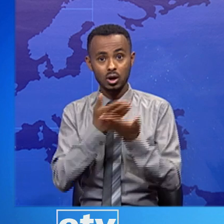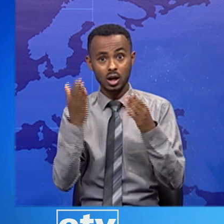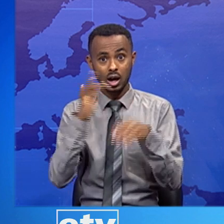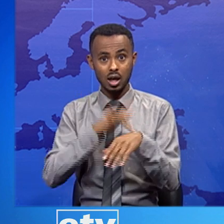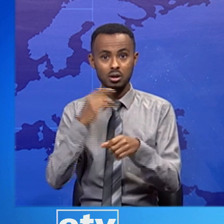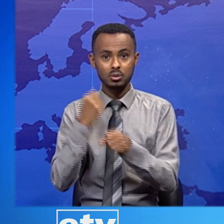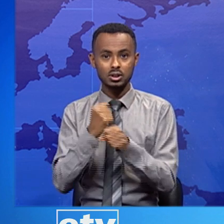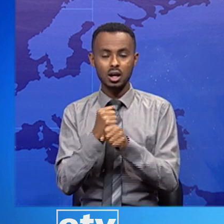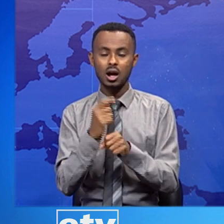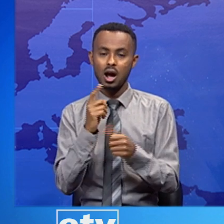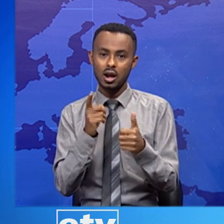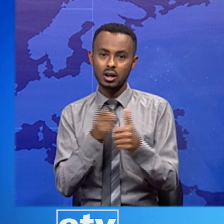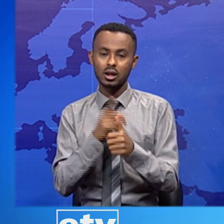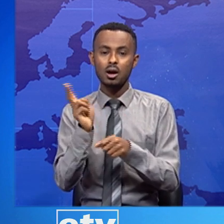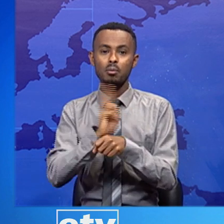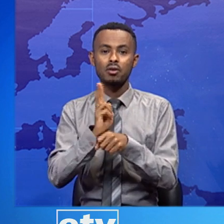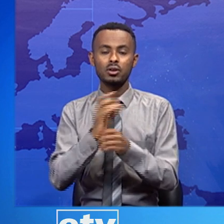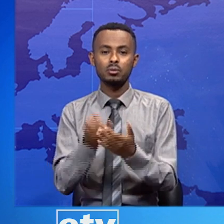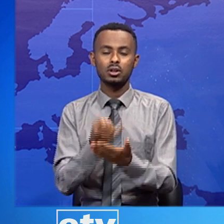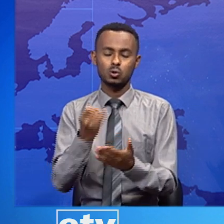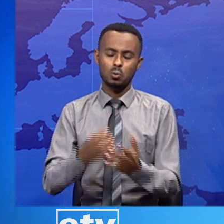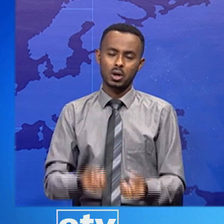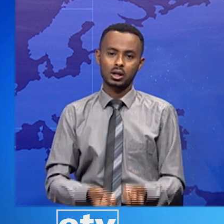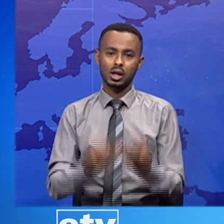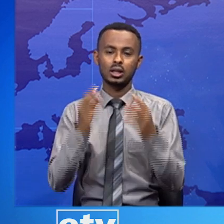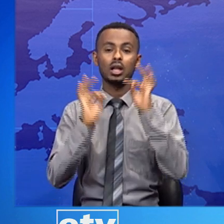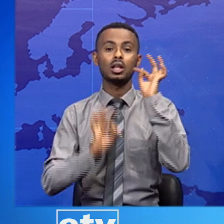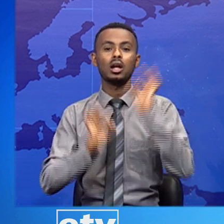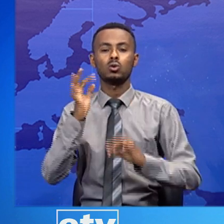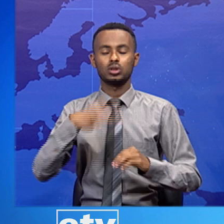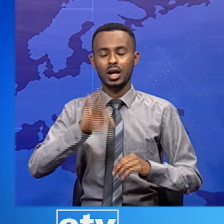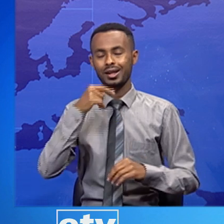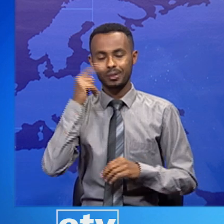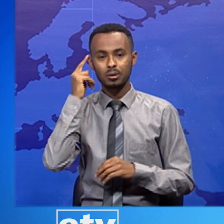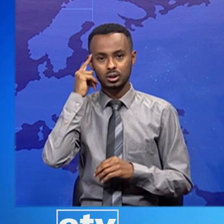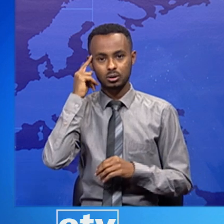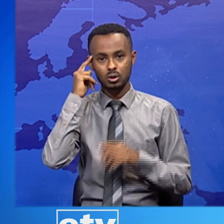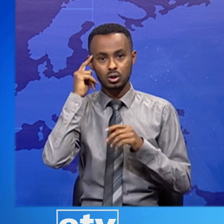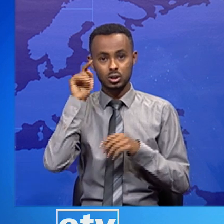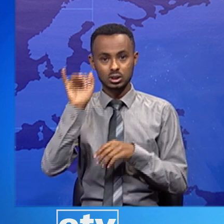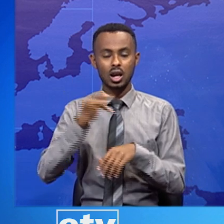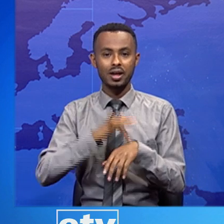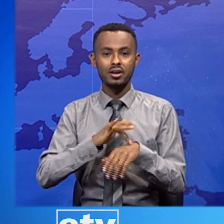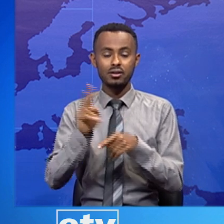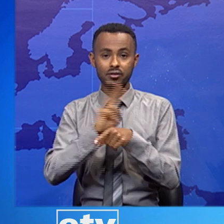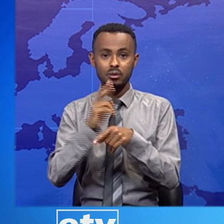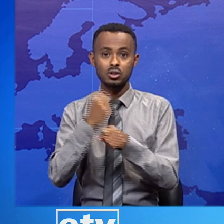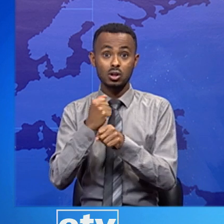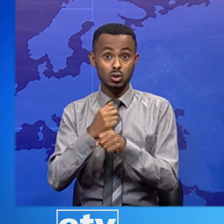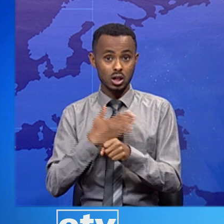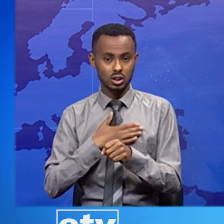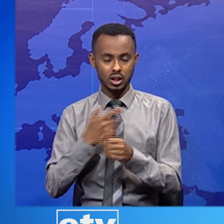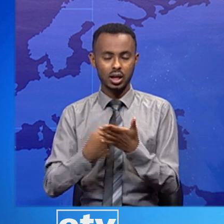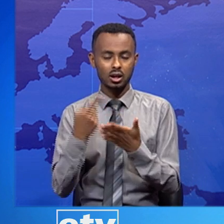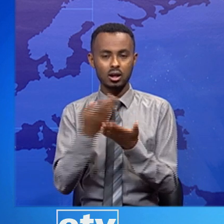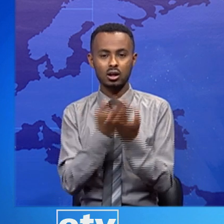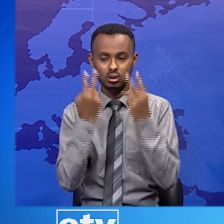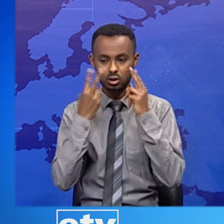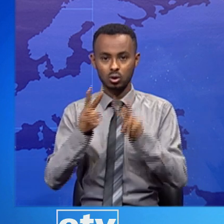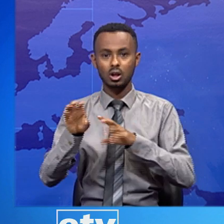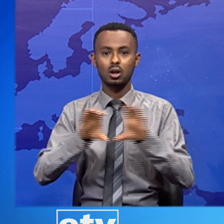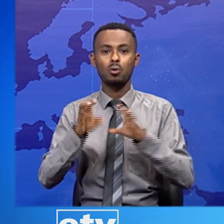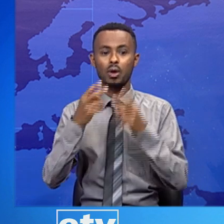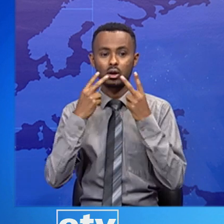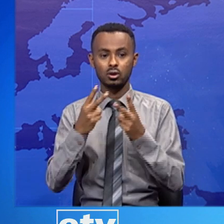የሚለው ነገር ላይ ቢሰራ አንደኛ የፊልም ኢንዱስትሪዎች በርካታ ታሪኮችን ያገኛል ብዬ ነው የማስበው እዛ ላይ ፊልም ሰሪዎቻችን ይህንን